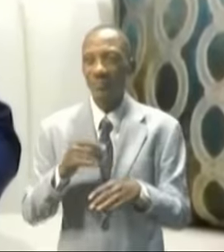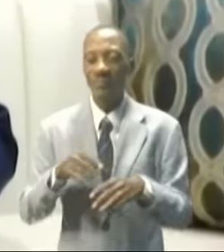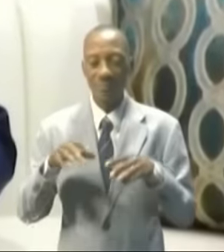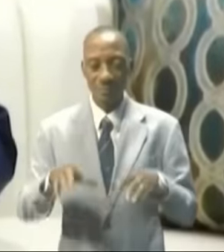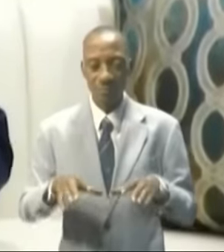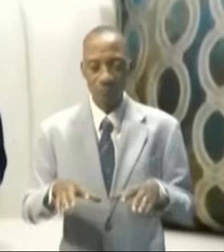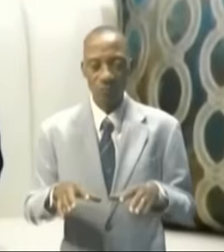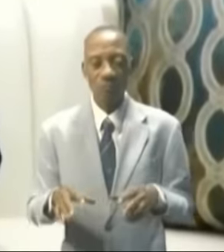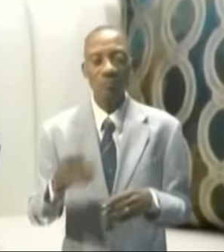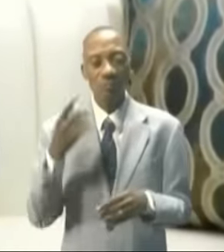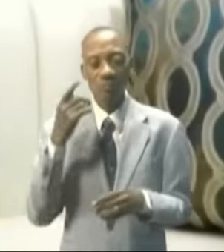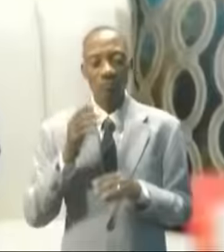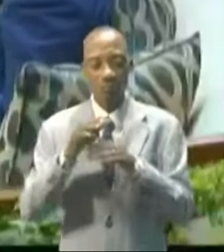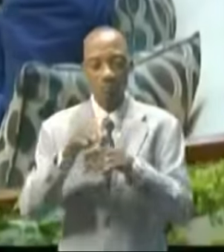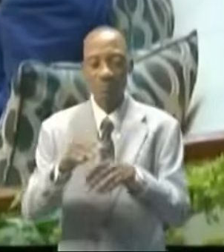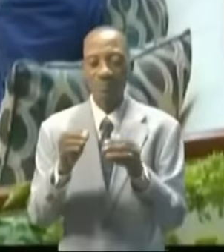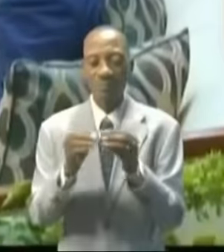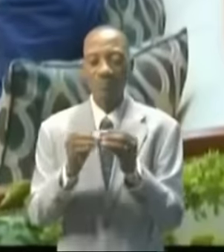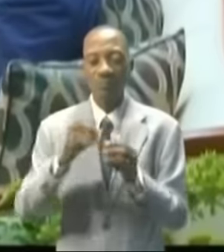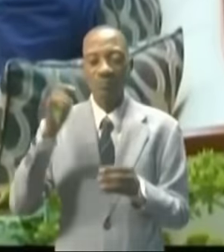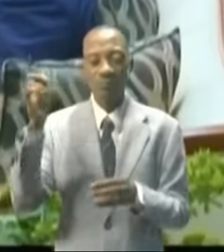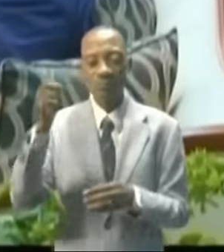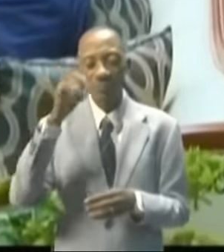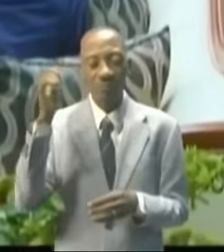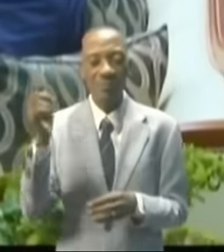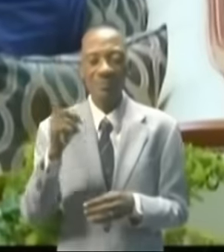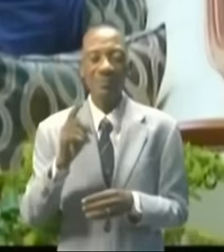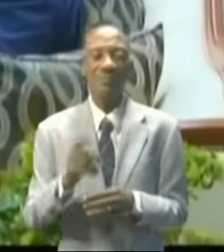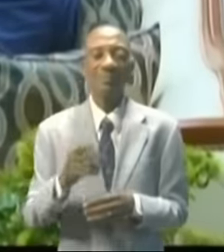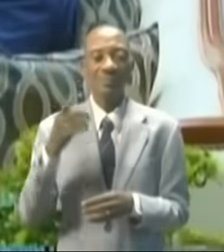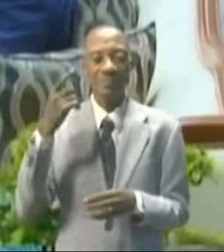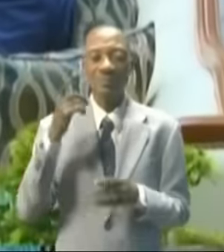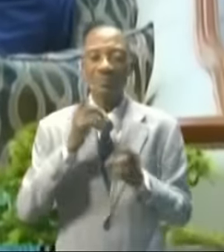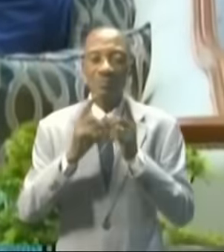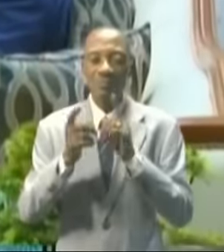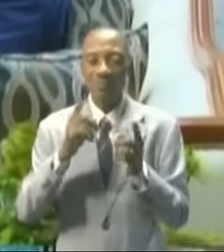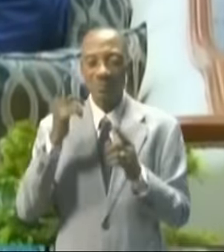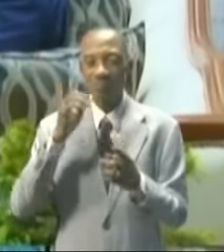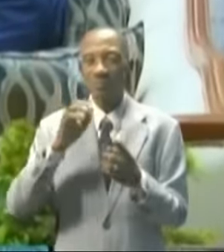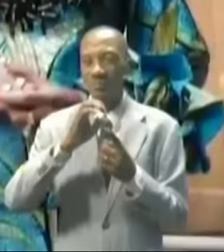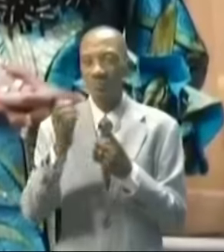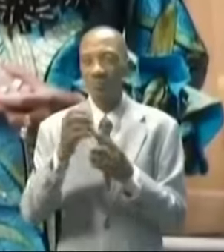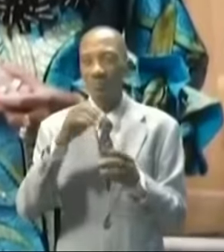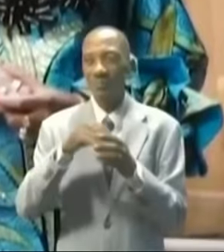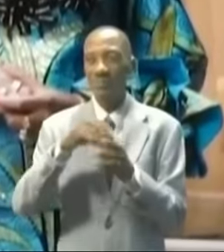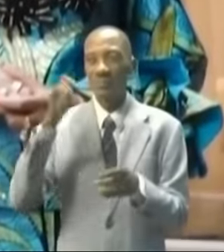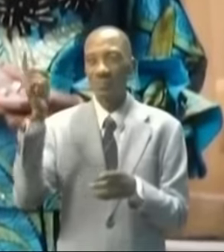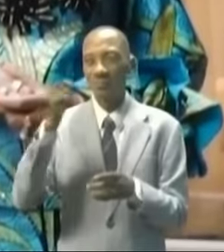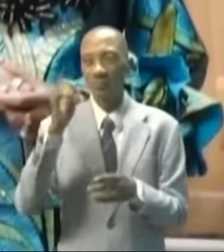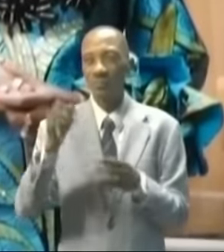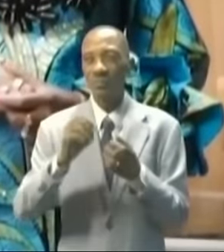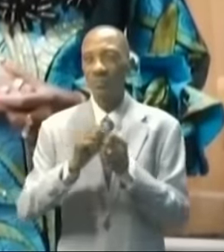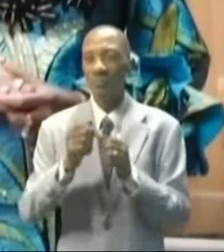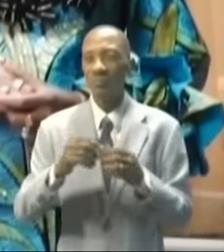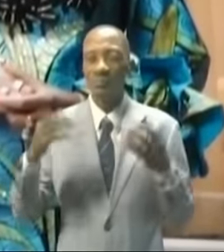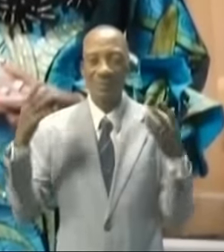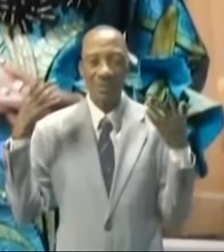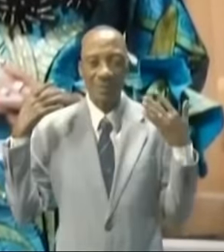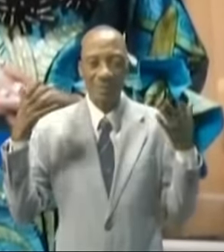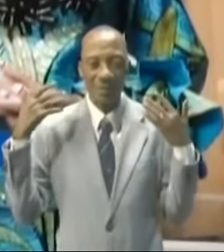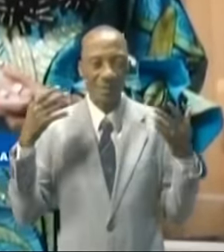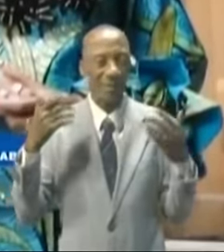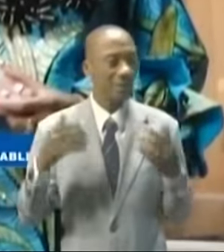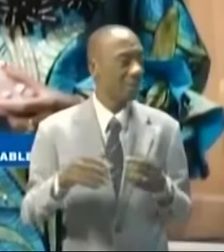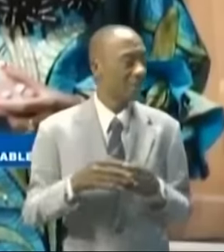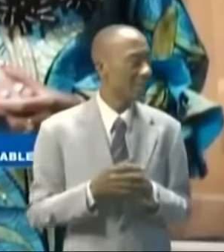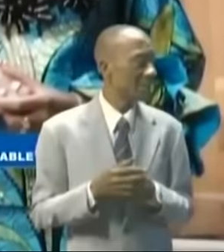de l'inauguration de la radio-télévision du bassin du Congo. Le président de la République souhaitait également une fois de plus